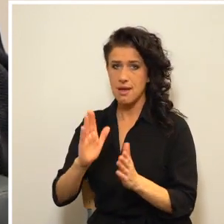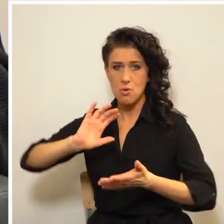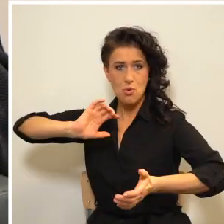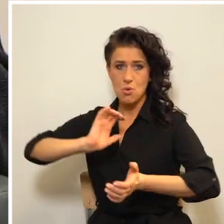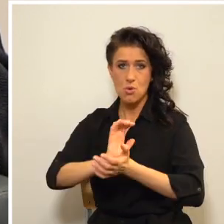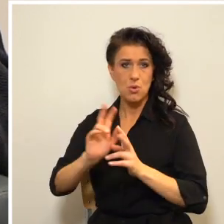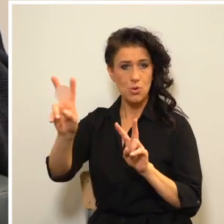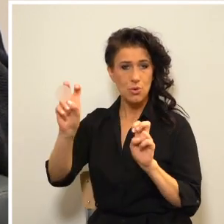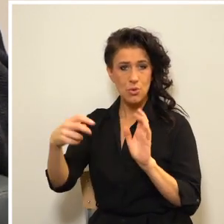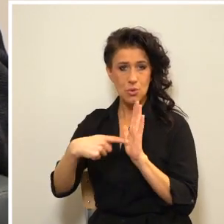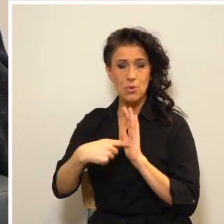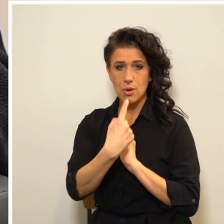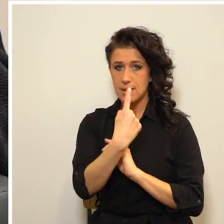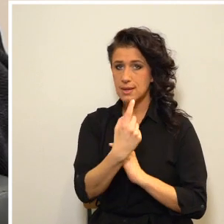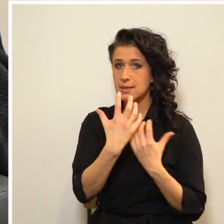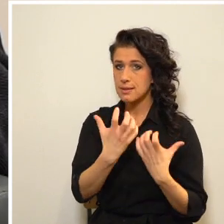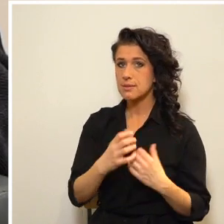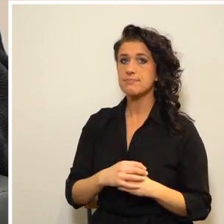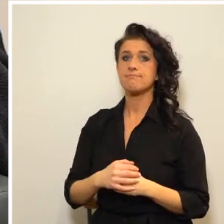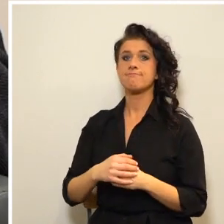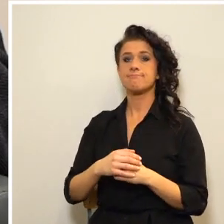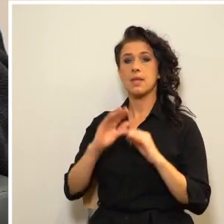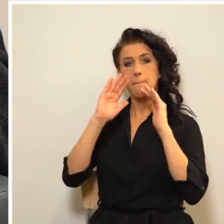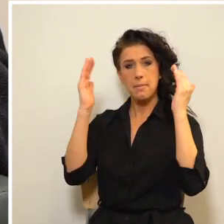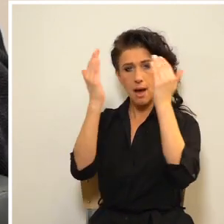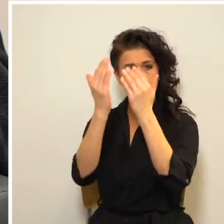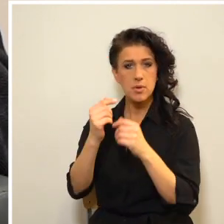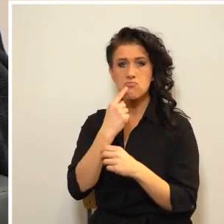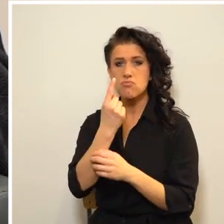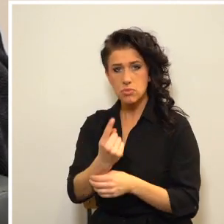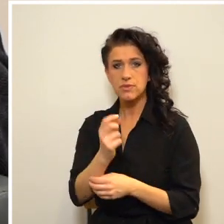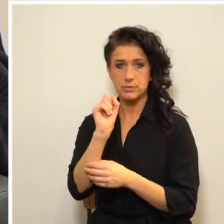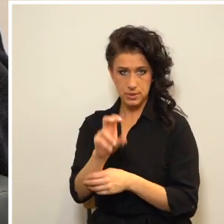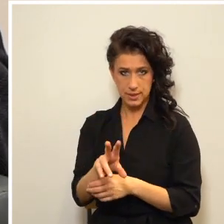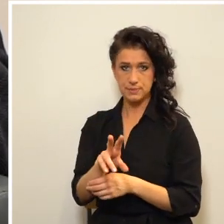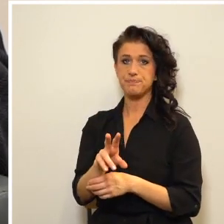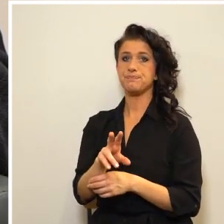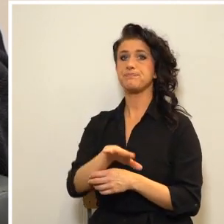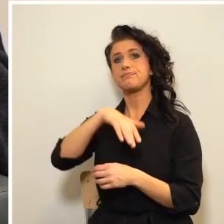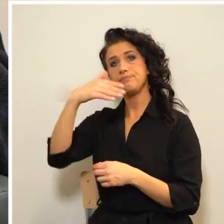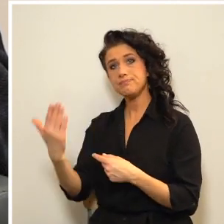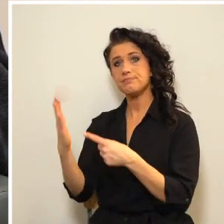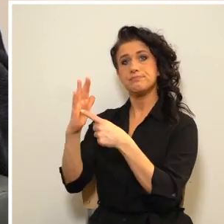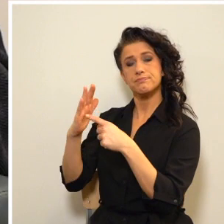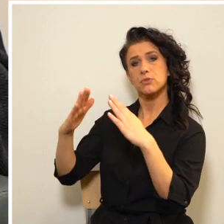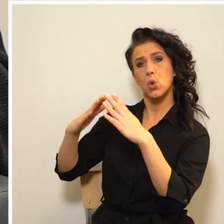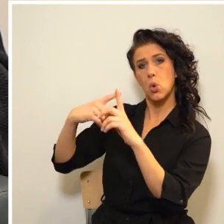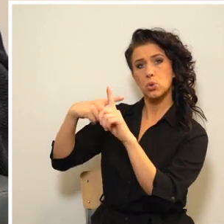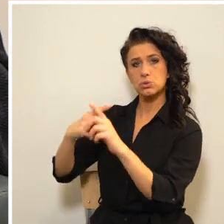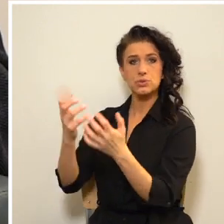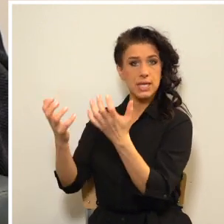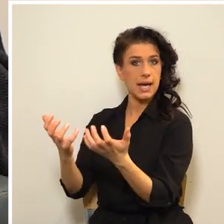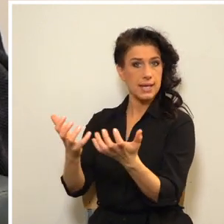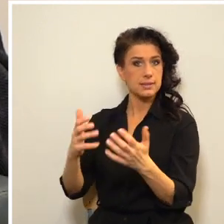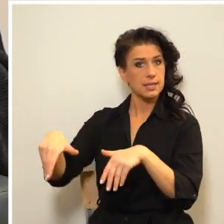przytaczać ale jednak chciałbym papież powiada tak z jednej strony kościół zachęca do